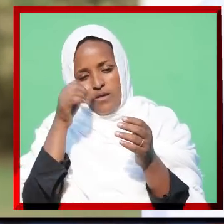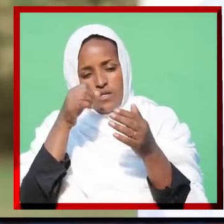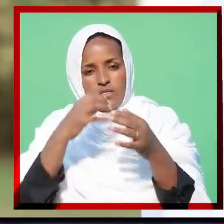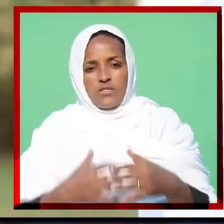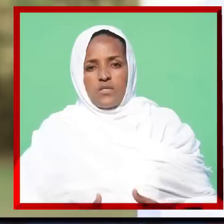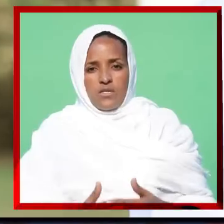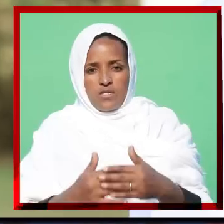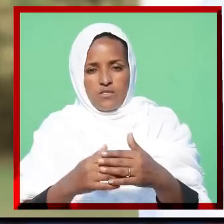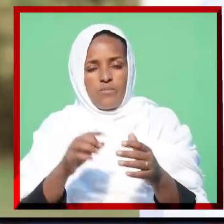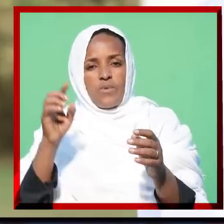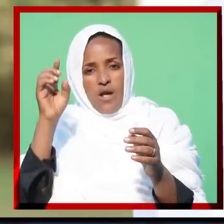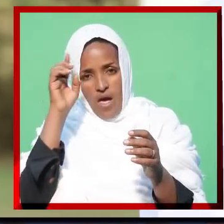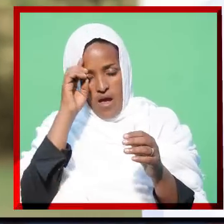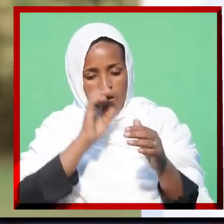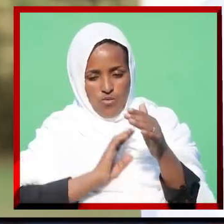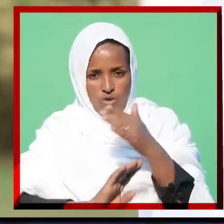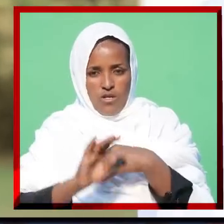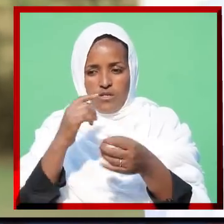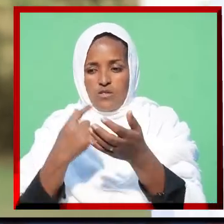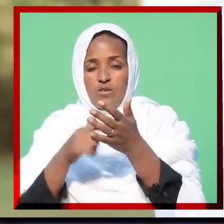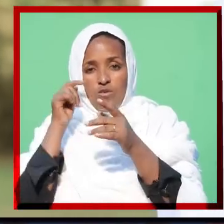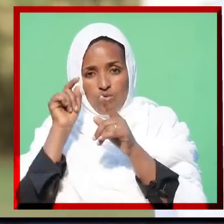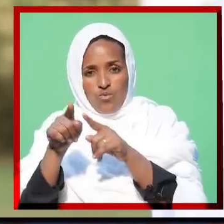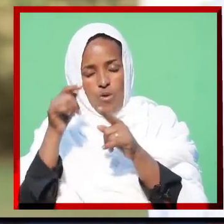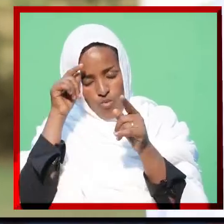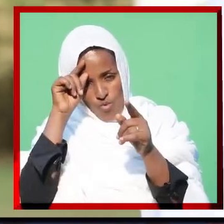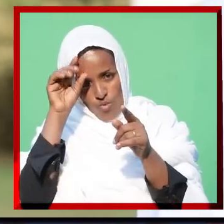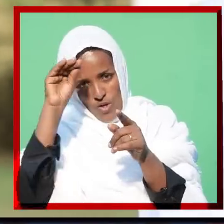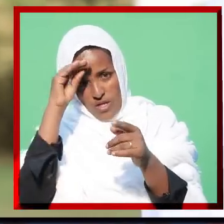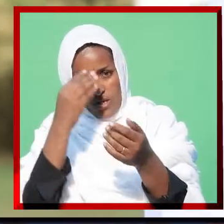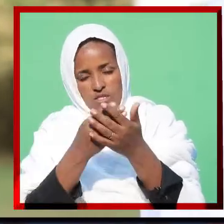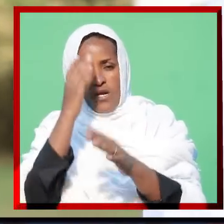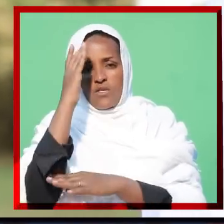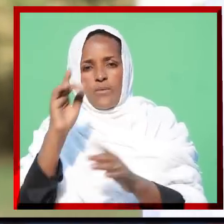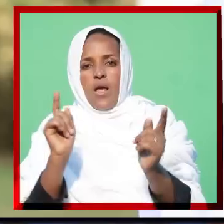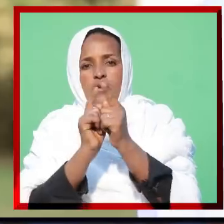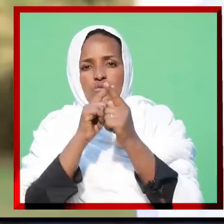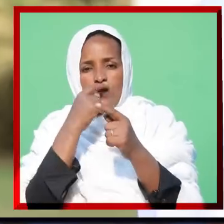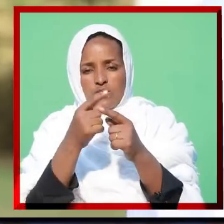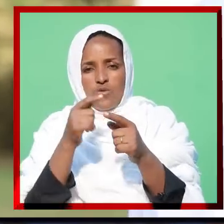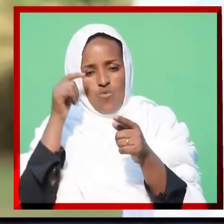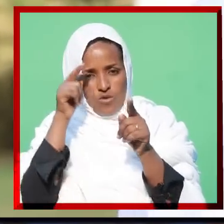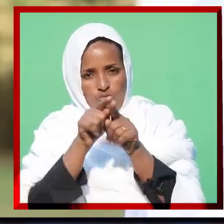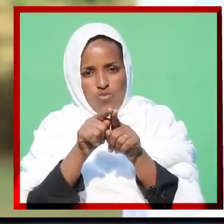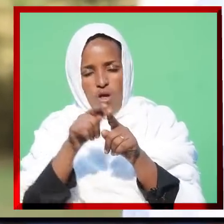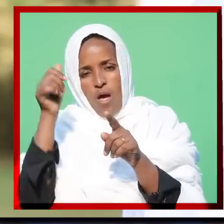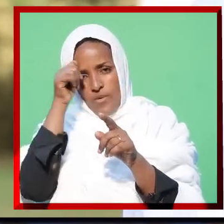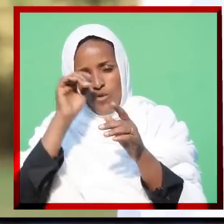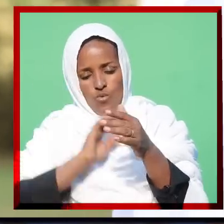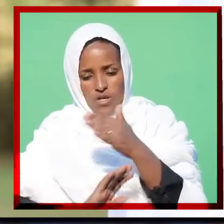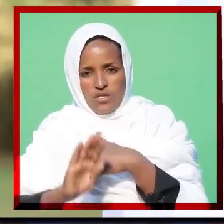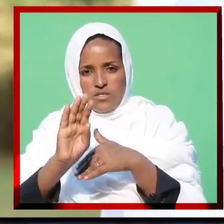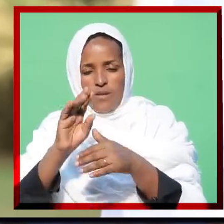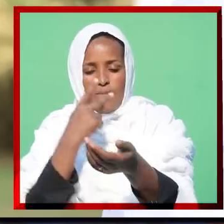سأنا ساچم كاين نمولدج رسوام وندلج كاكزي عبير اغن يوالج دقمم وندمون عبيلن ولدج